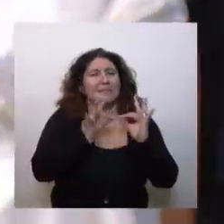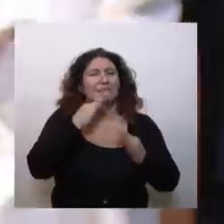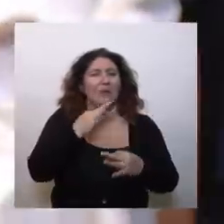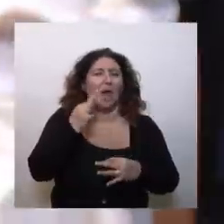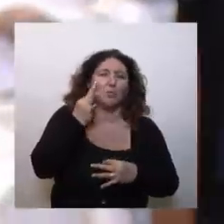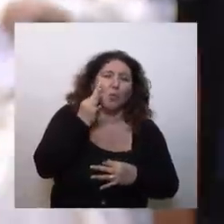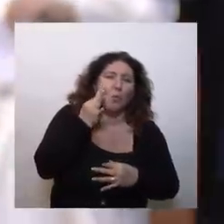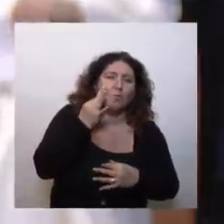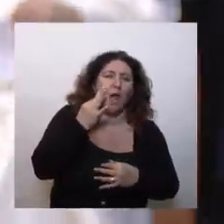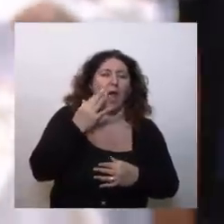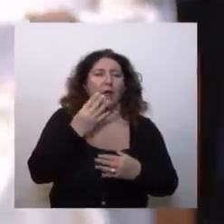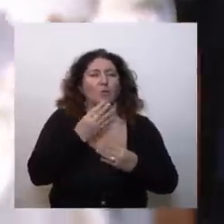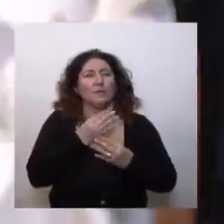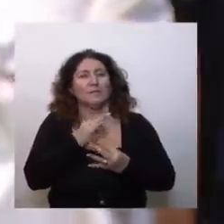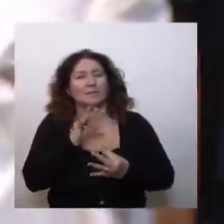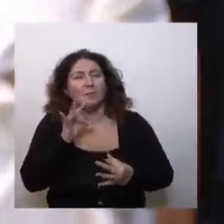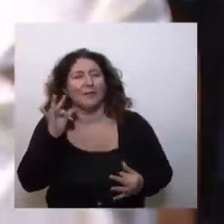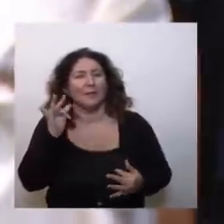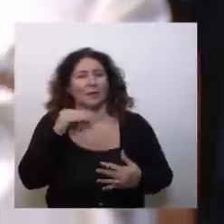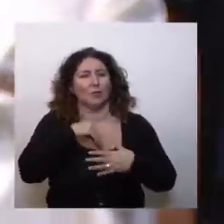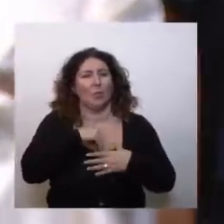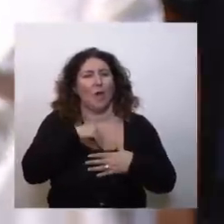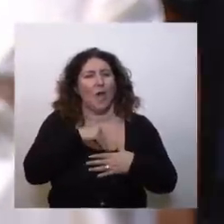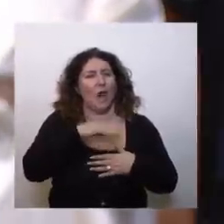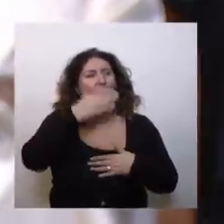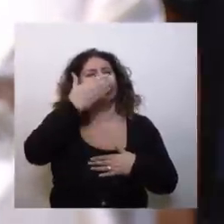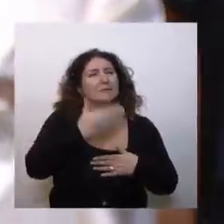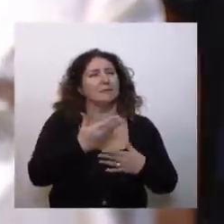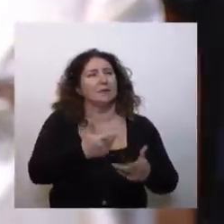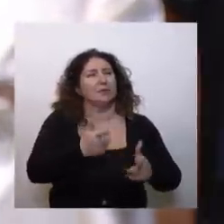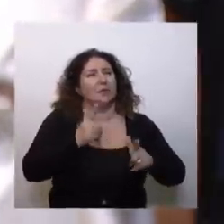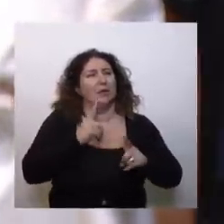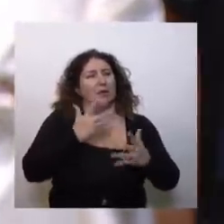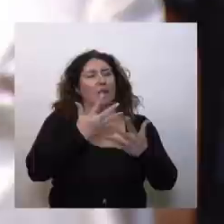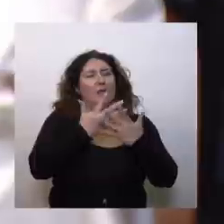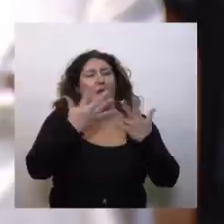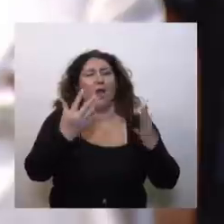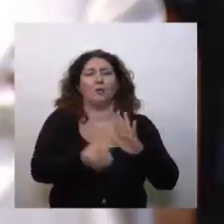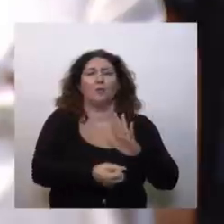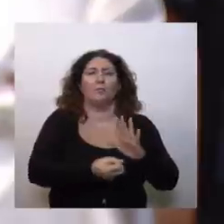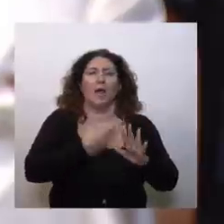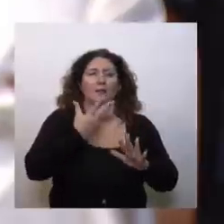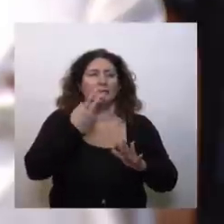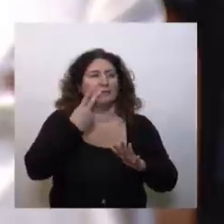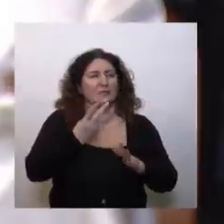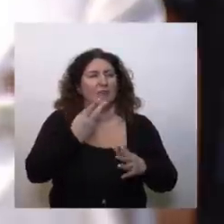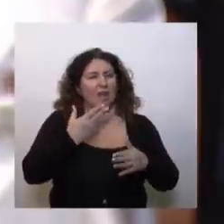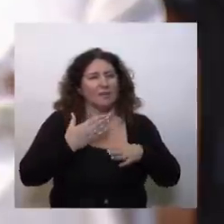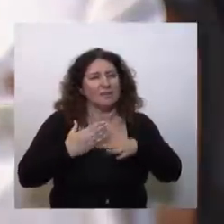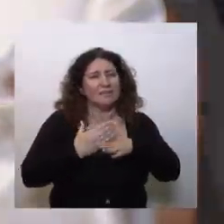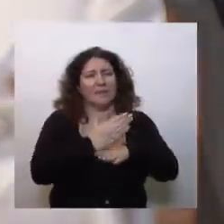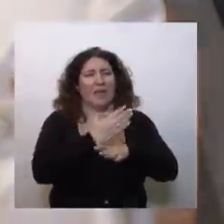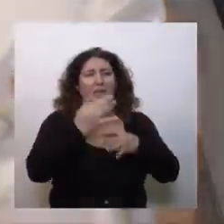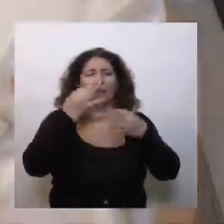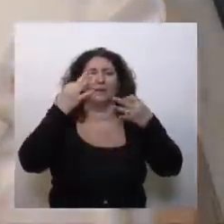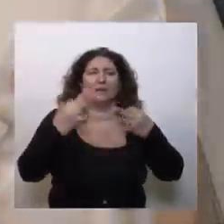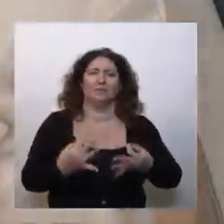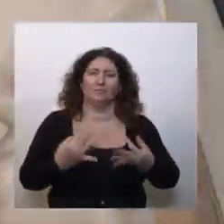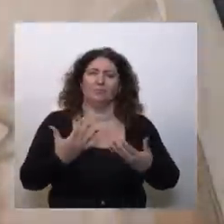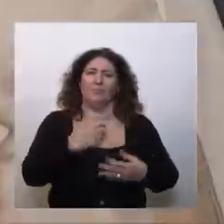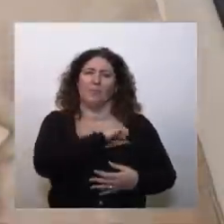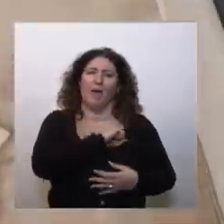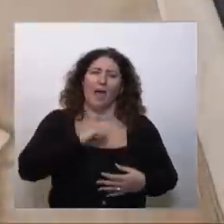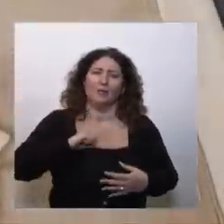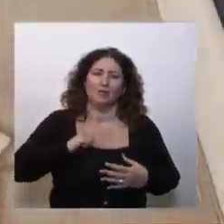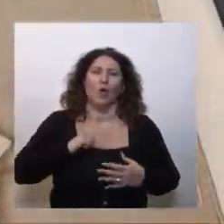e spirituale che la Sindone ci dona mediante i segni concreti della passione e morte